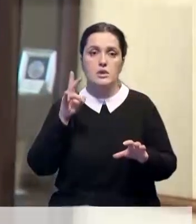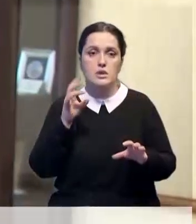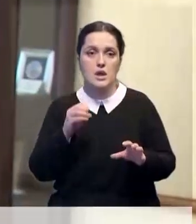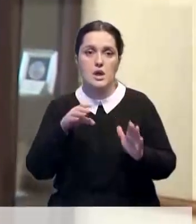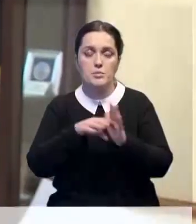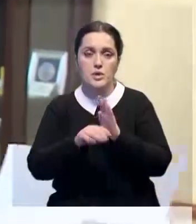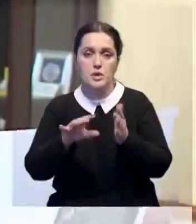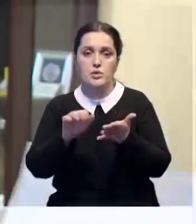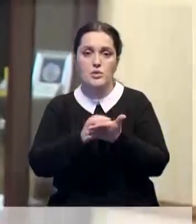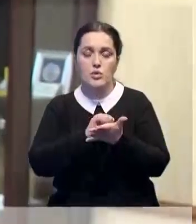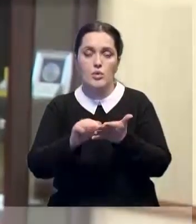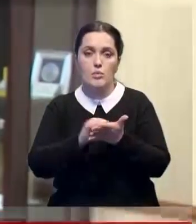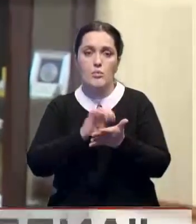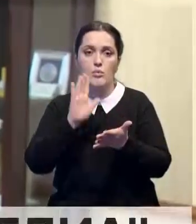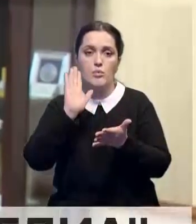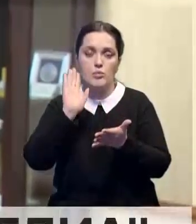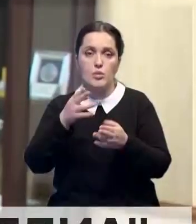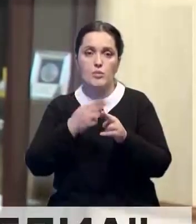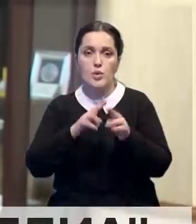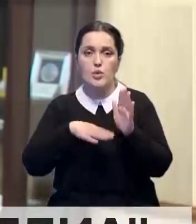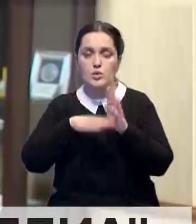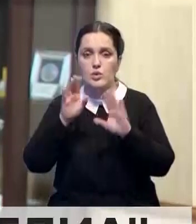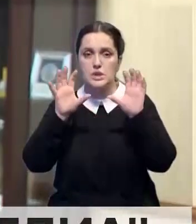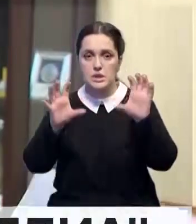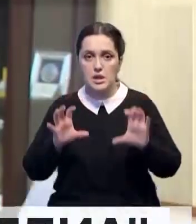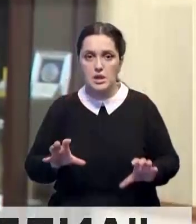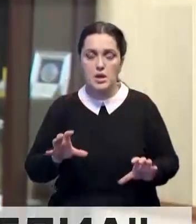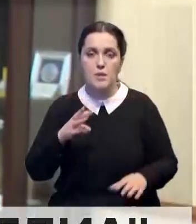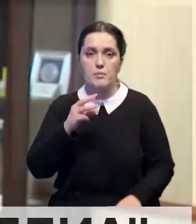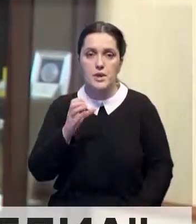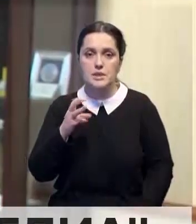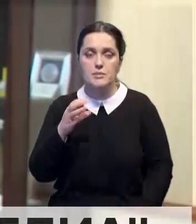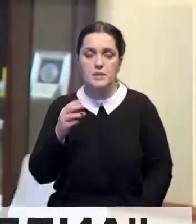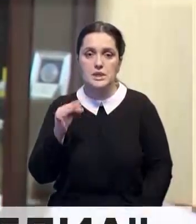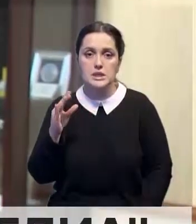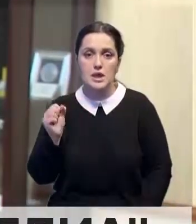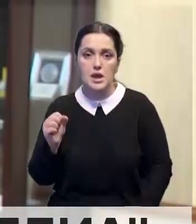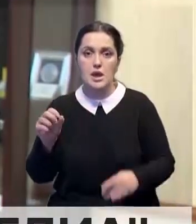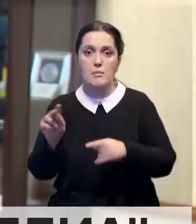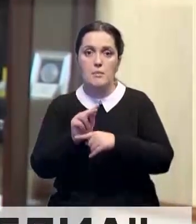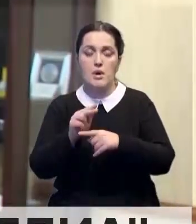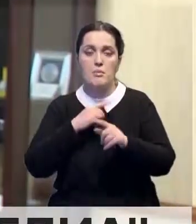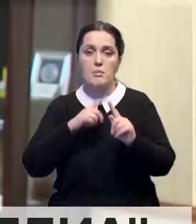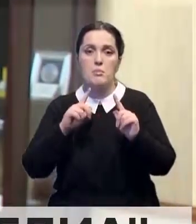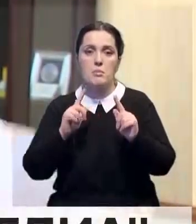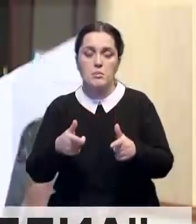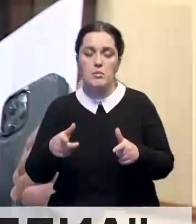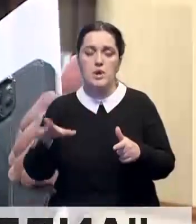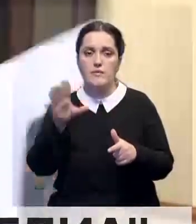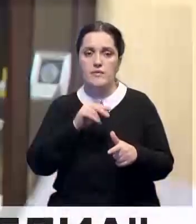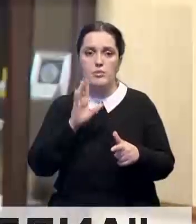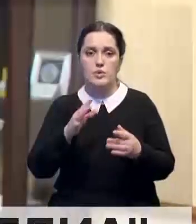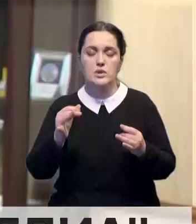целом документ направлен на совершенствование законодательства в сфере масс-медиа. Большинство поправок мы поддерживаем. Все пункты будут